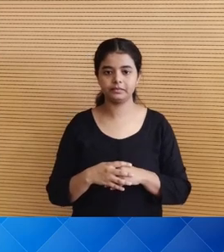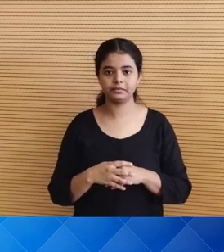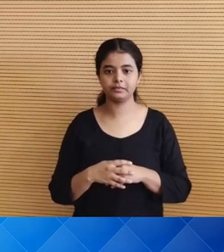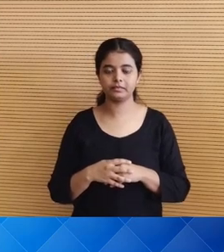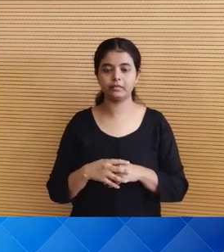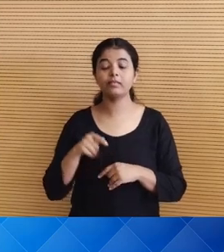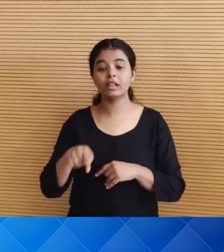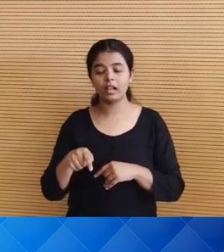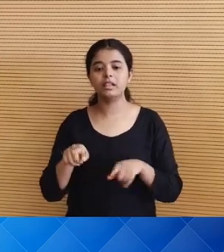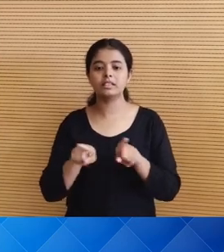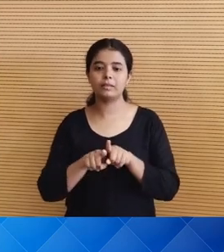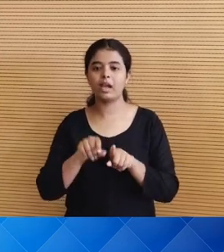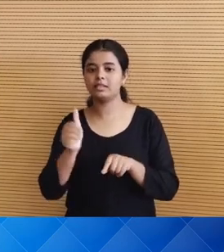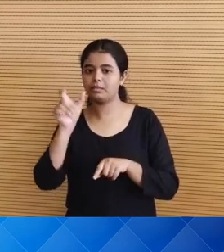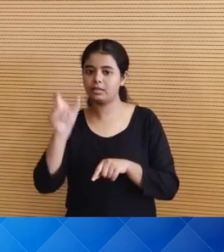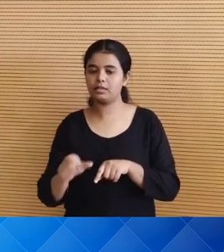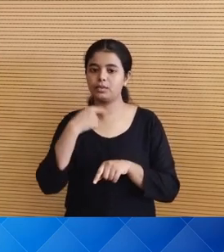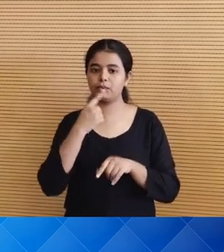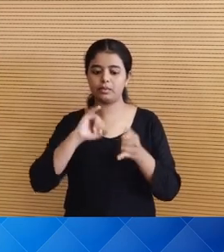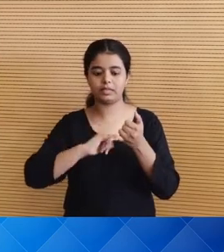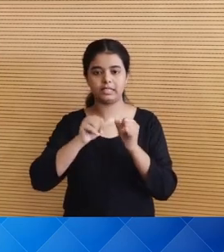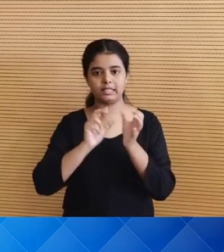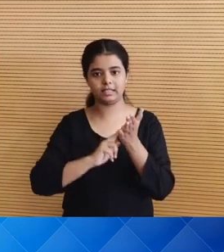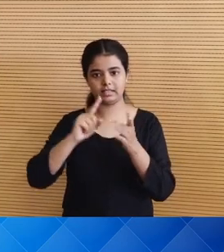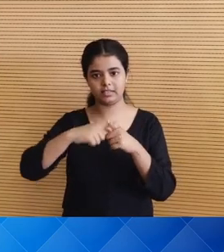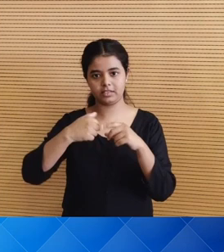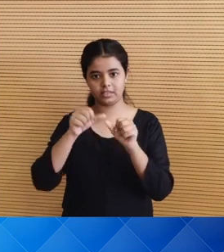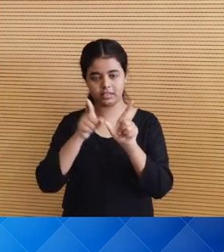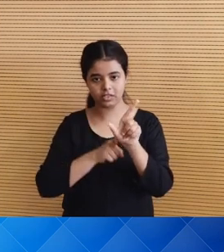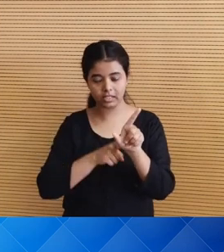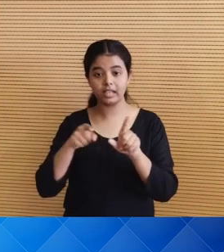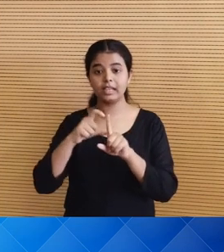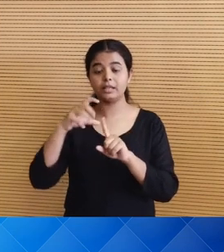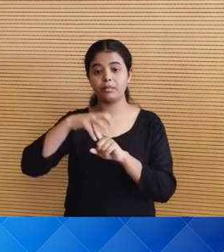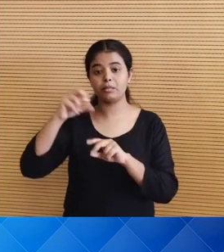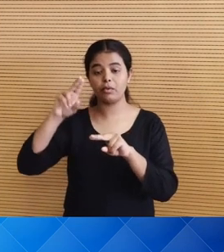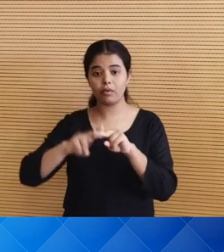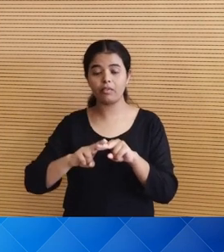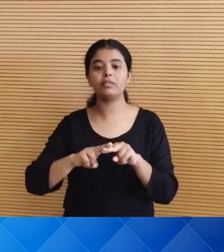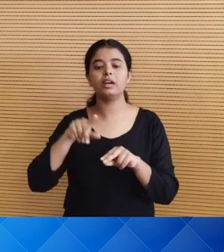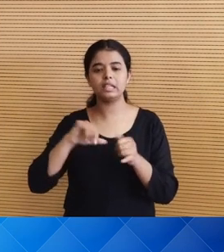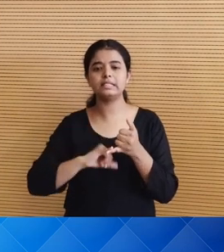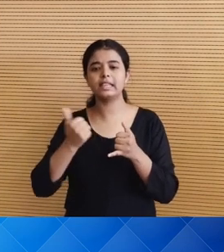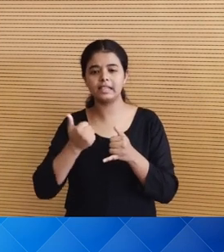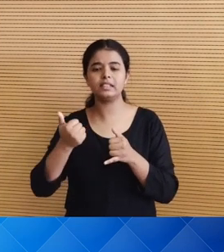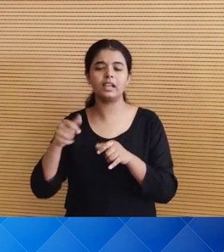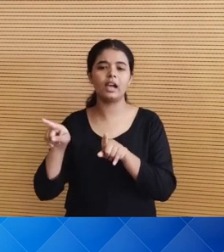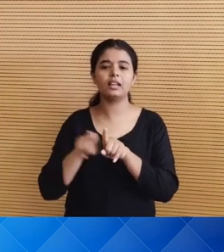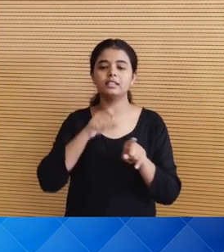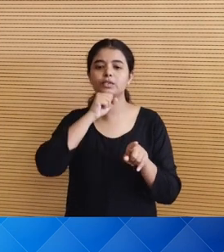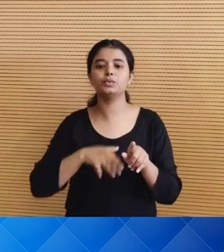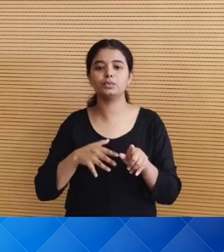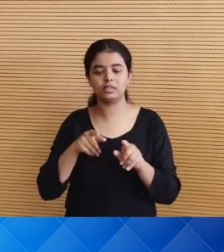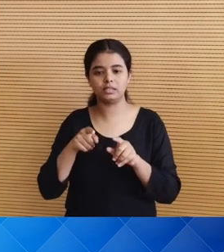यहाँ संजय कुमार जी बैठे हैं, ही इज़ सेक्रेटरी यूथ अफेयर्स और ये 1 December से सेक्रेटरी स्कूल एजुकेशन बनने जा